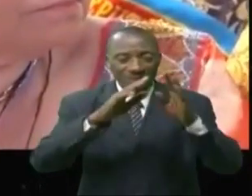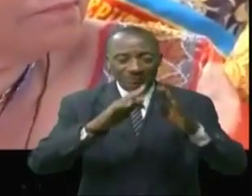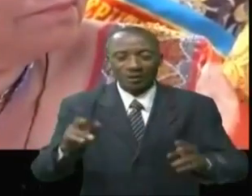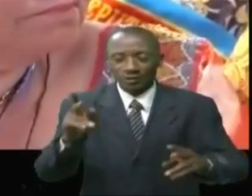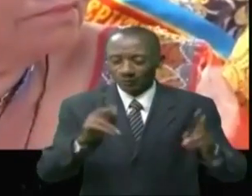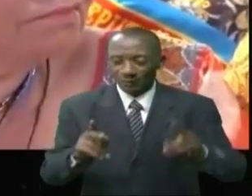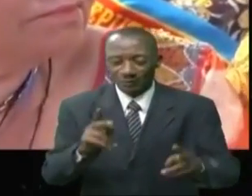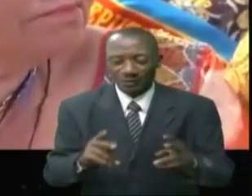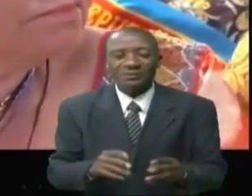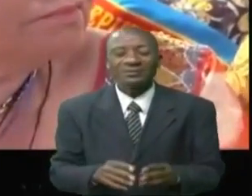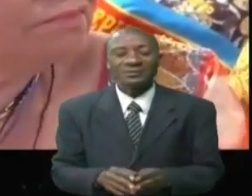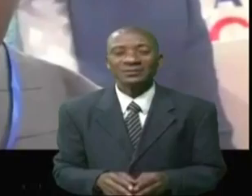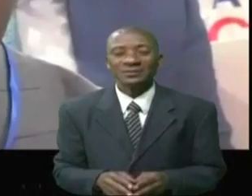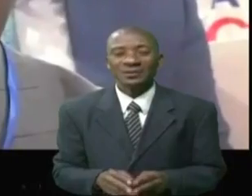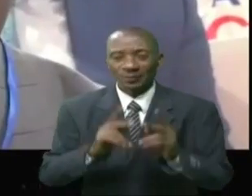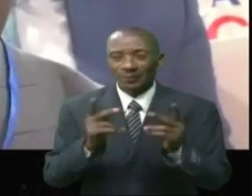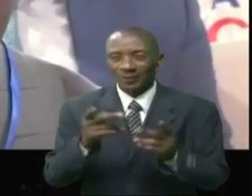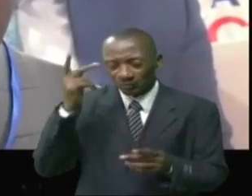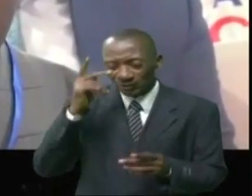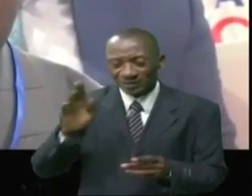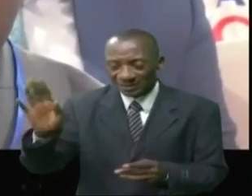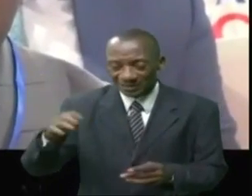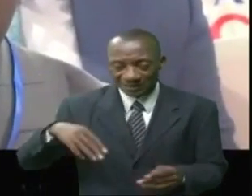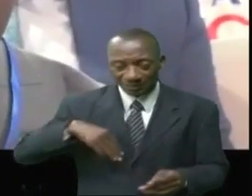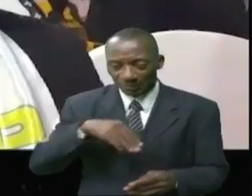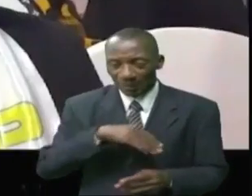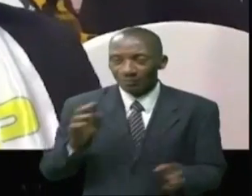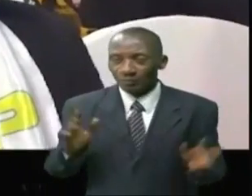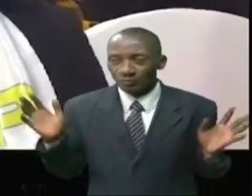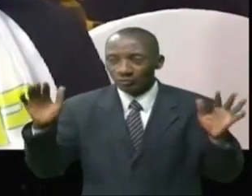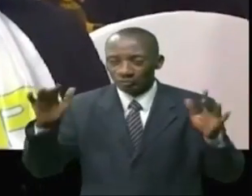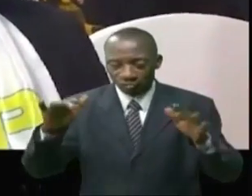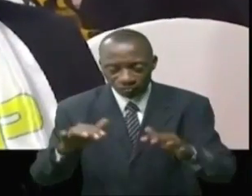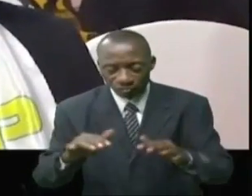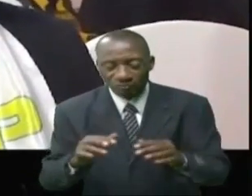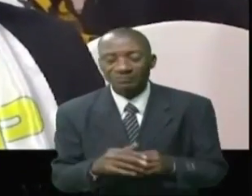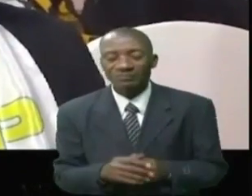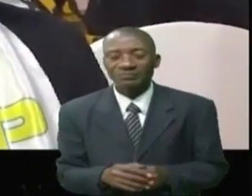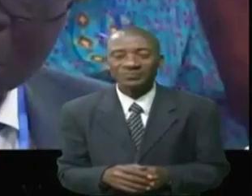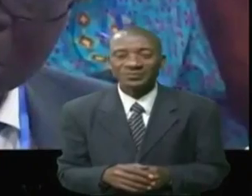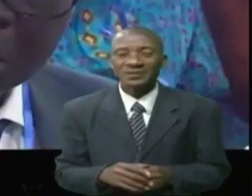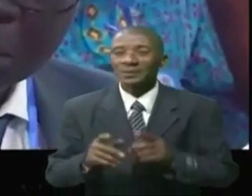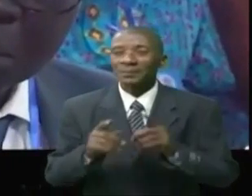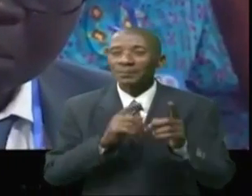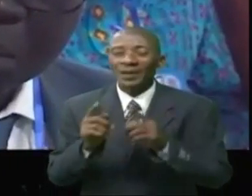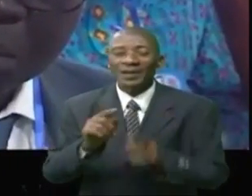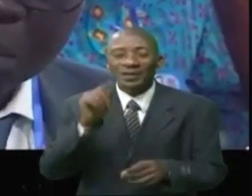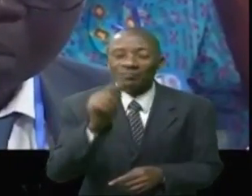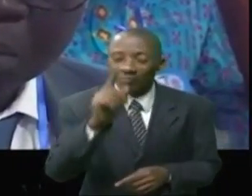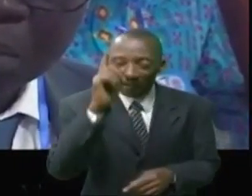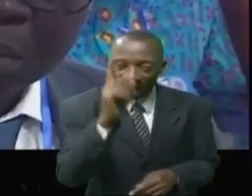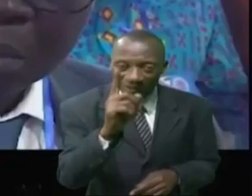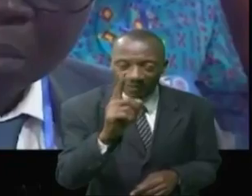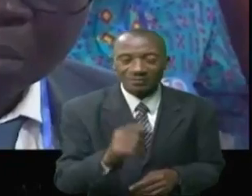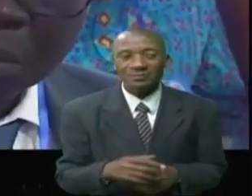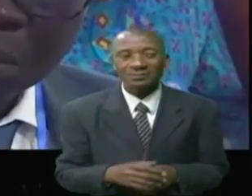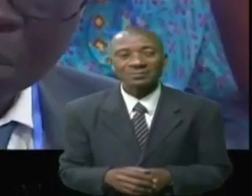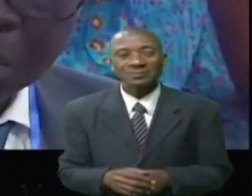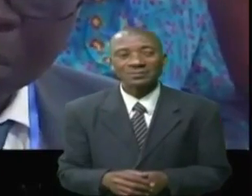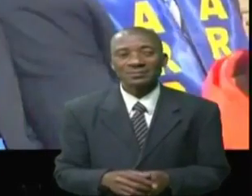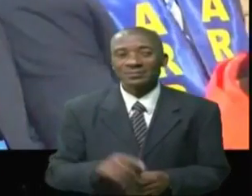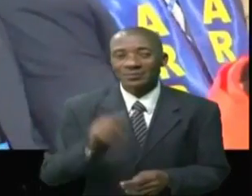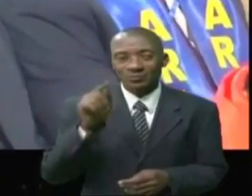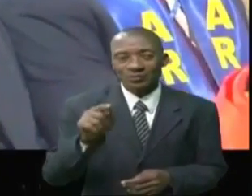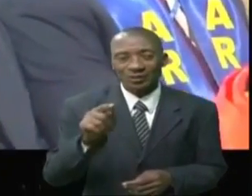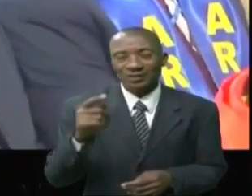désignation de Félix-Antoine Tshisekedi Tshilombo comme candidat unique à la présidentielle de